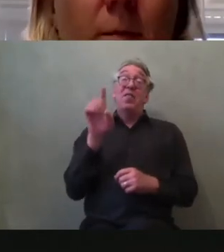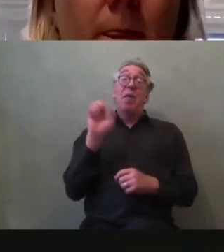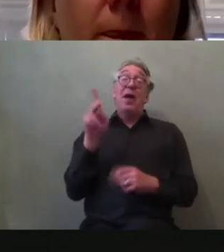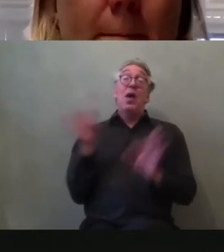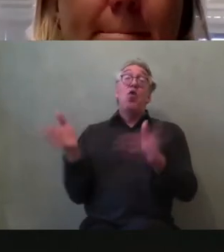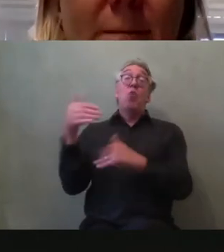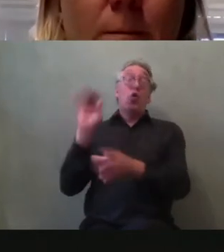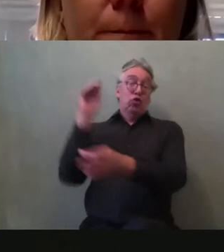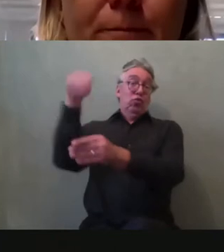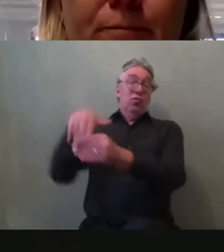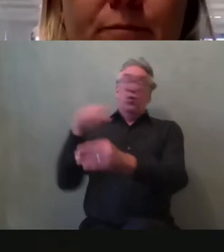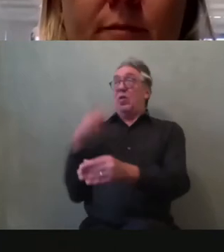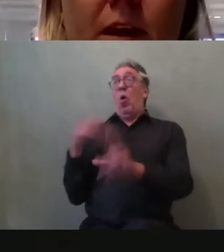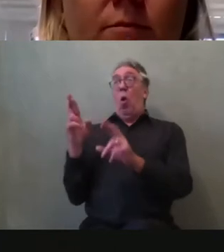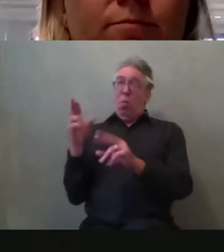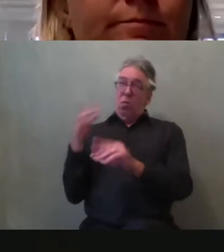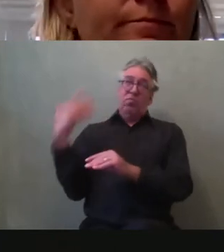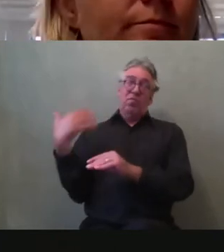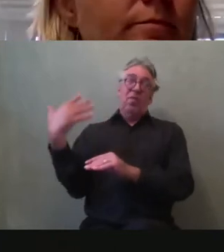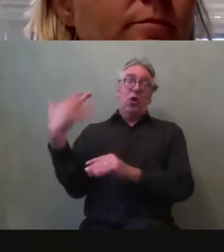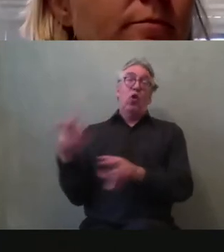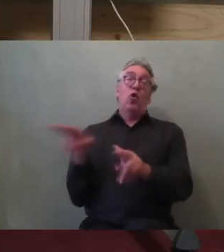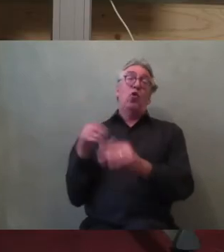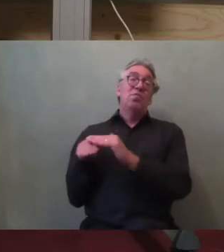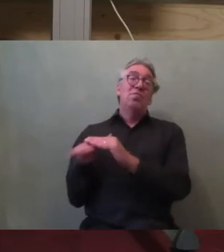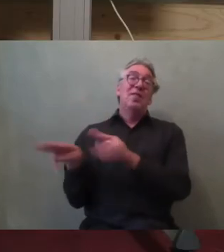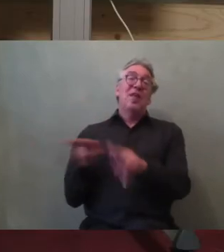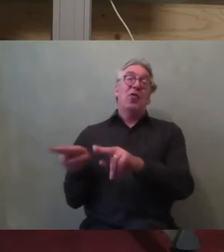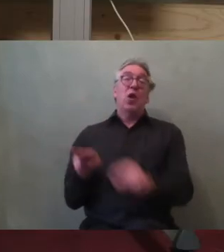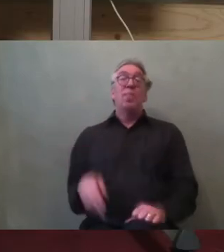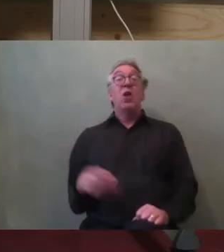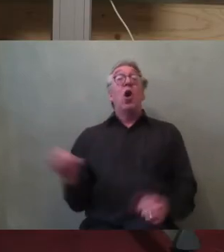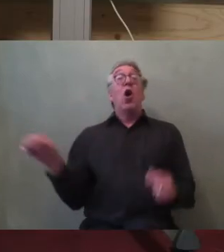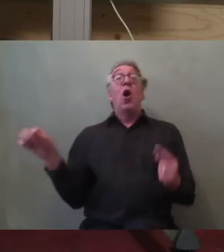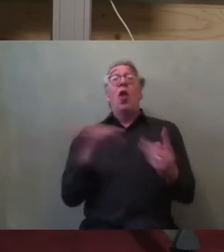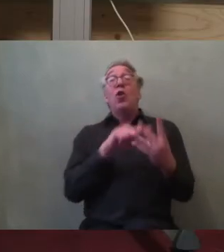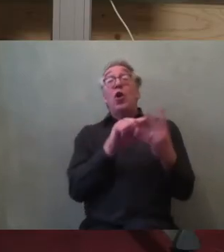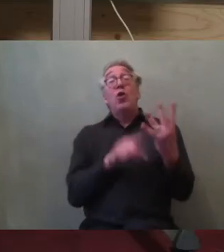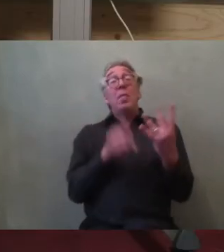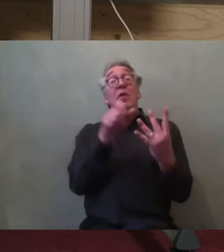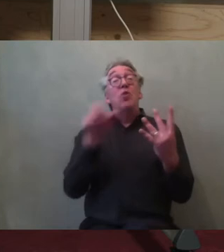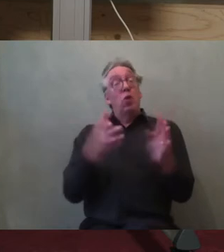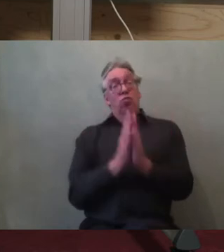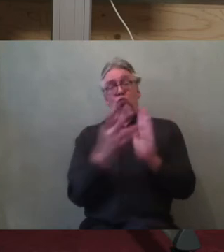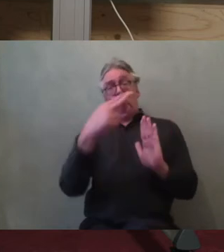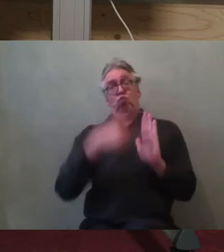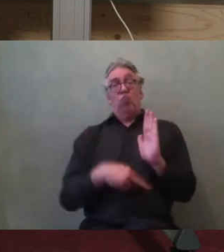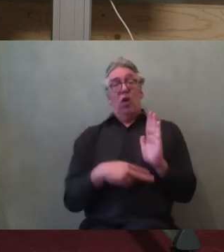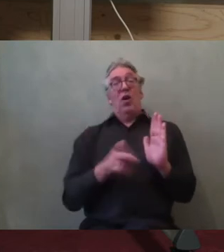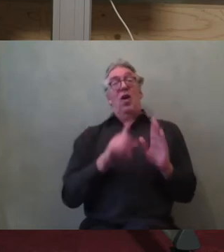de verhalen van de overige personages verwijs ik jullie naar ons rapport en eventueel de presentatie die wij